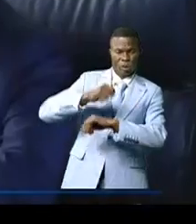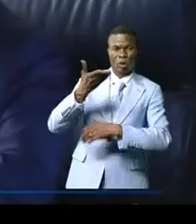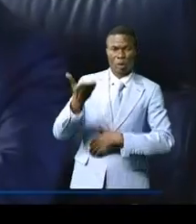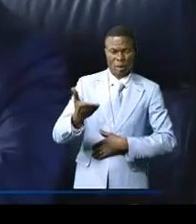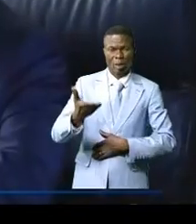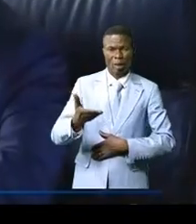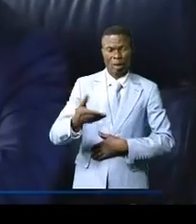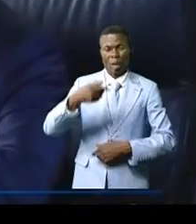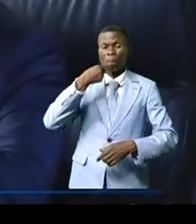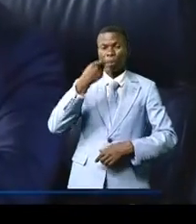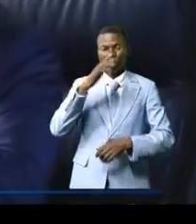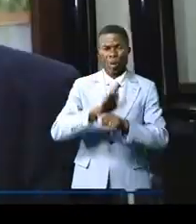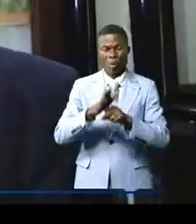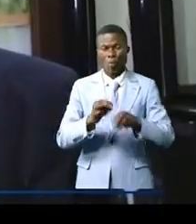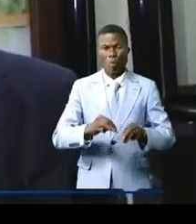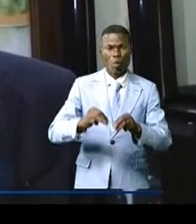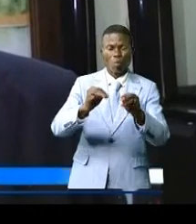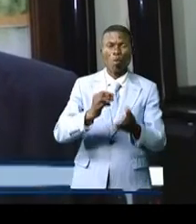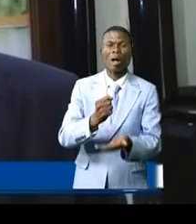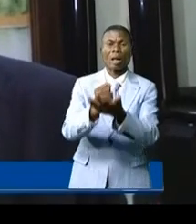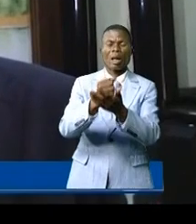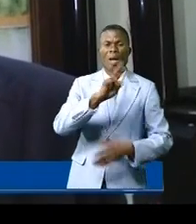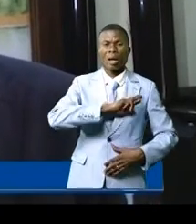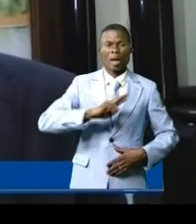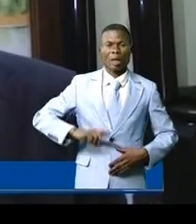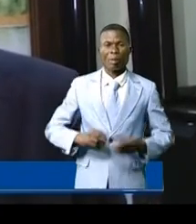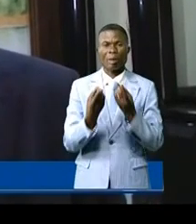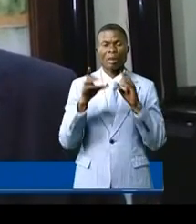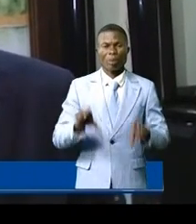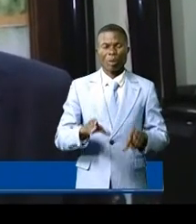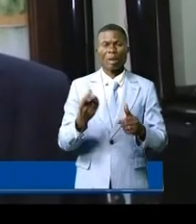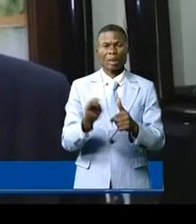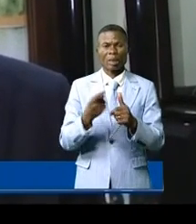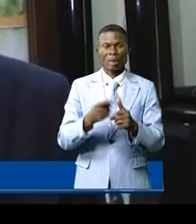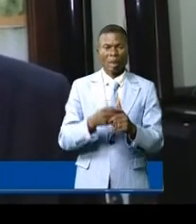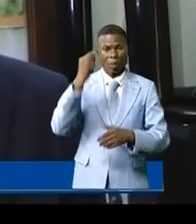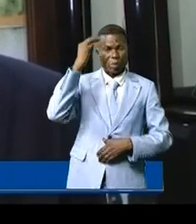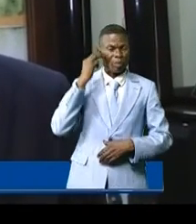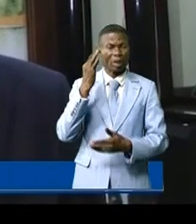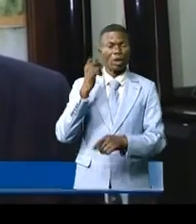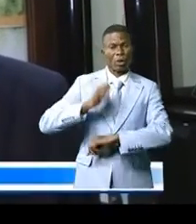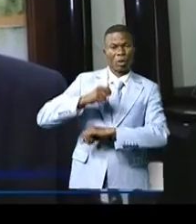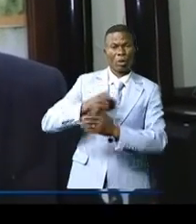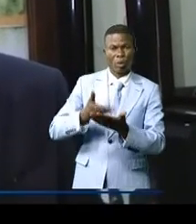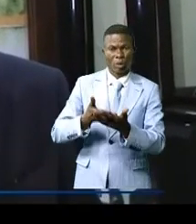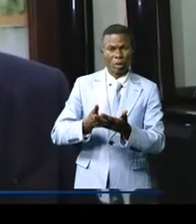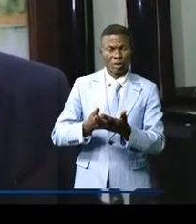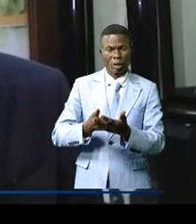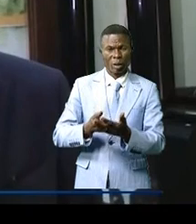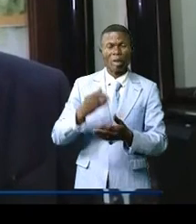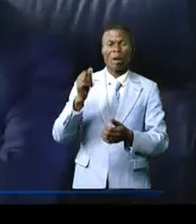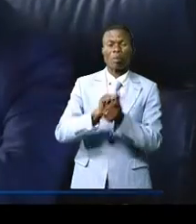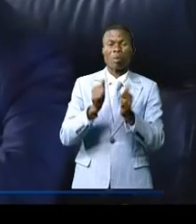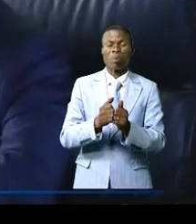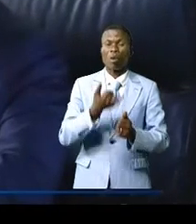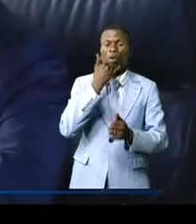donc nous avons discuté des moyens d'aider la République démocratique du Congo et particulièrement le ministre de la Justice à améliorer la chaîne pénale,